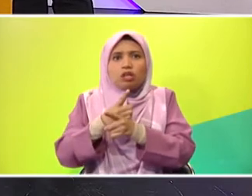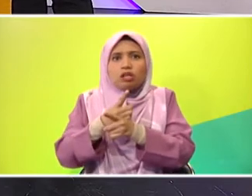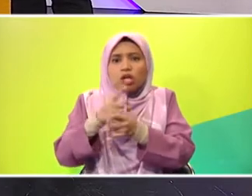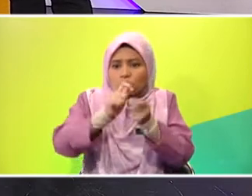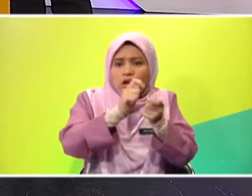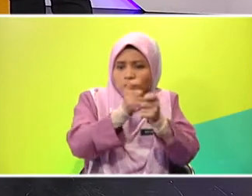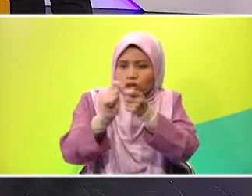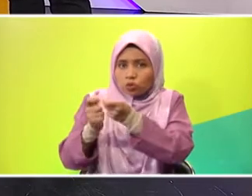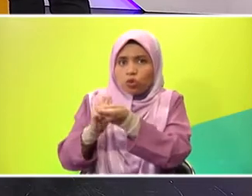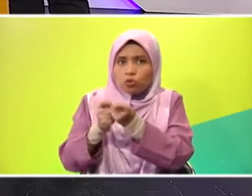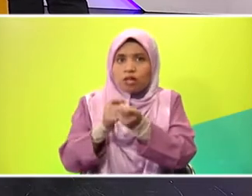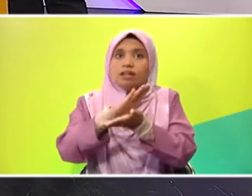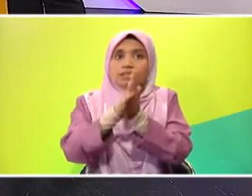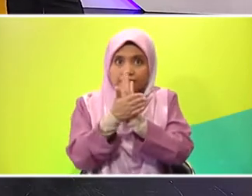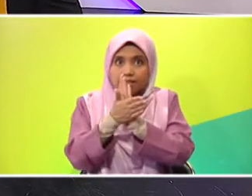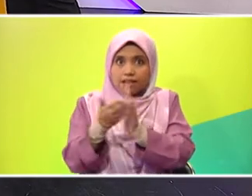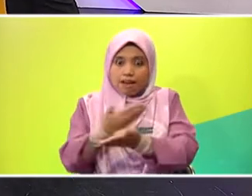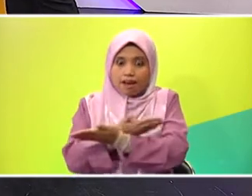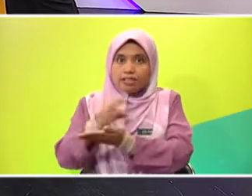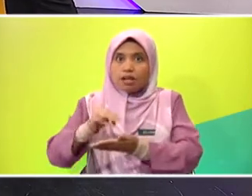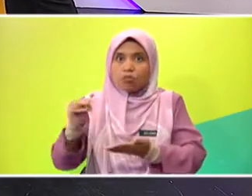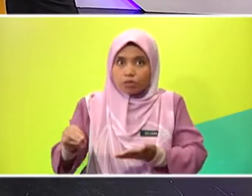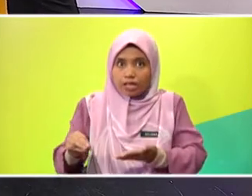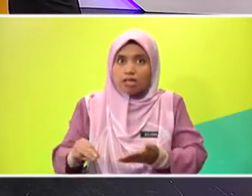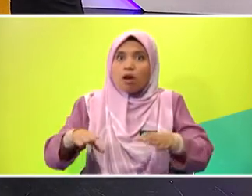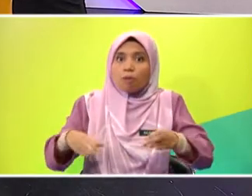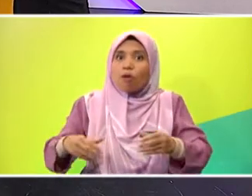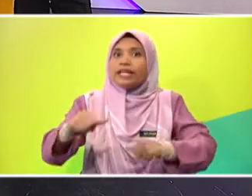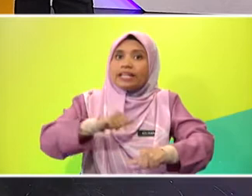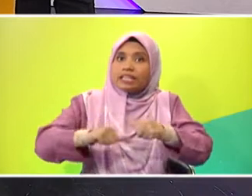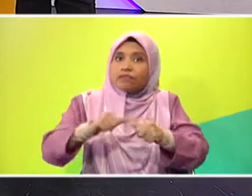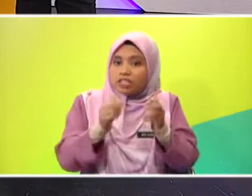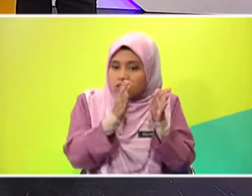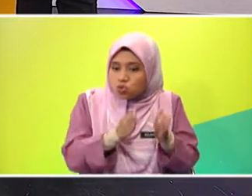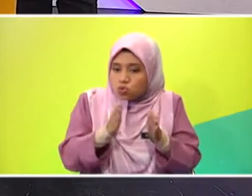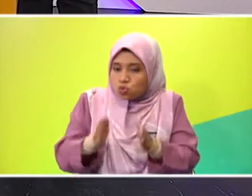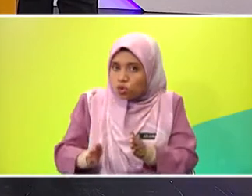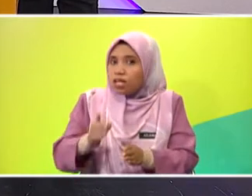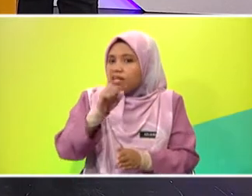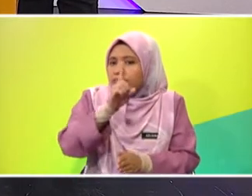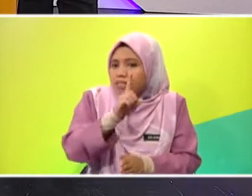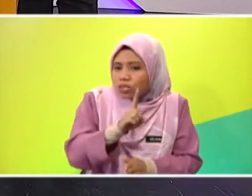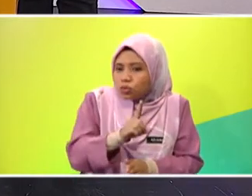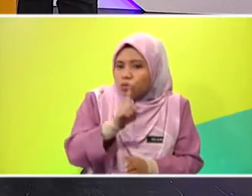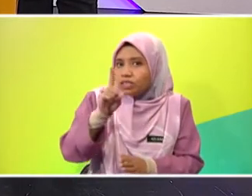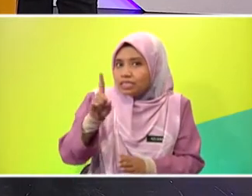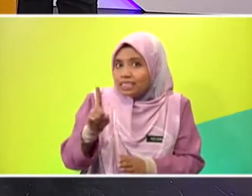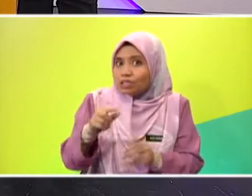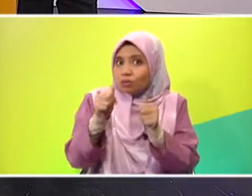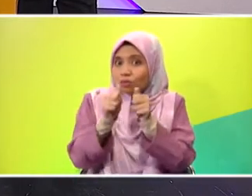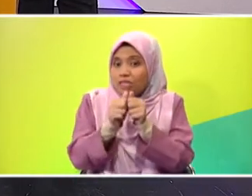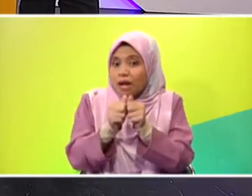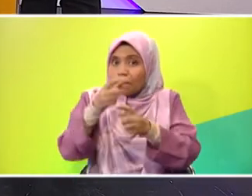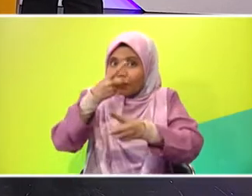dan anak-anak murid di rumah untuk membuat activity ini untuk menyusun satu persatu dengan betul dan